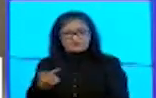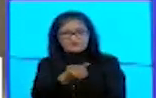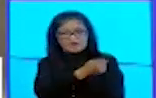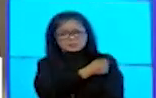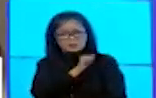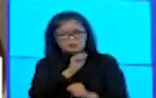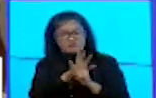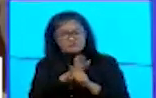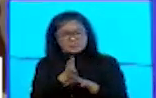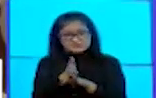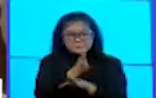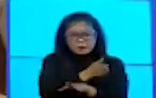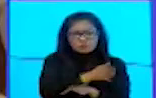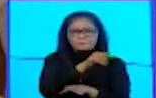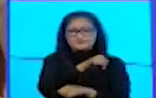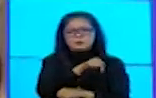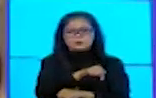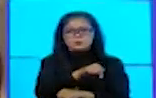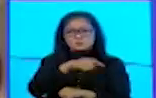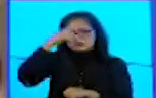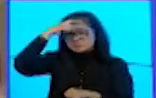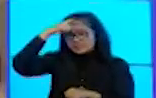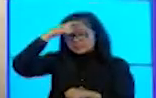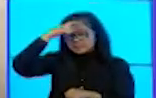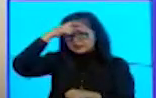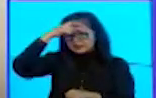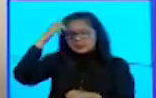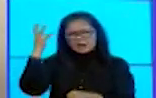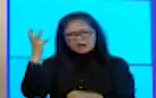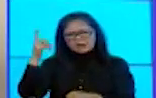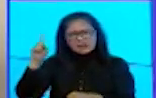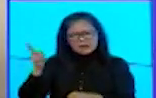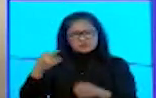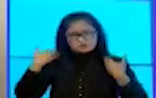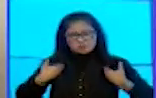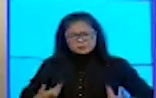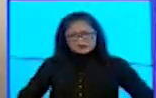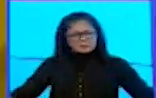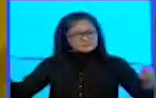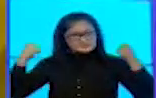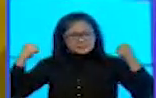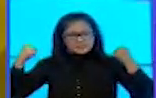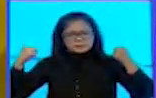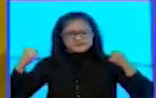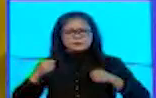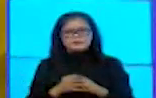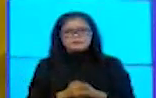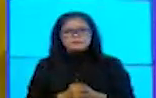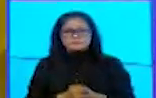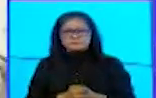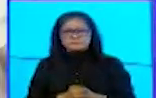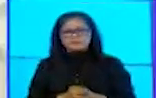pasien kanker yang mempunyai komorbid atau penyakit penyerta ini harus benar-benar dalam kondisi sehat. Selain status imun tubuh